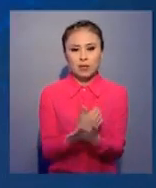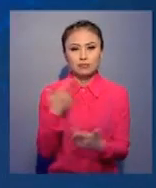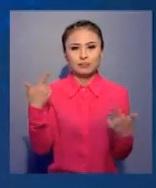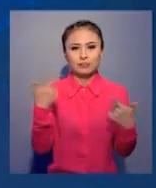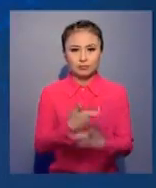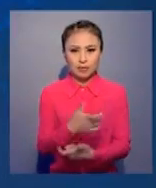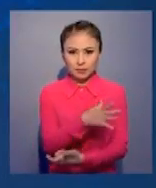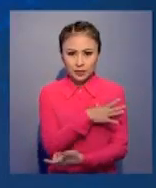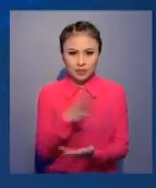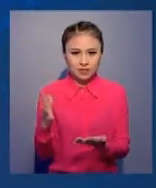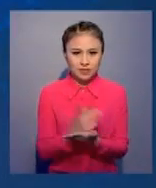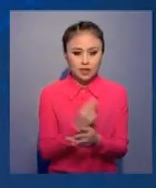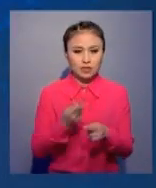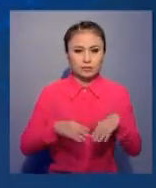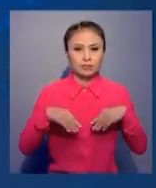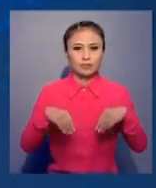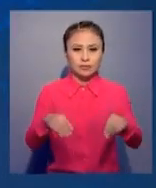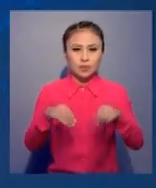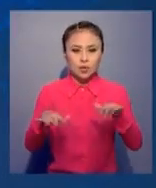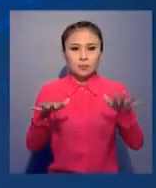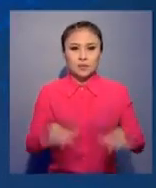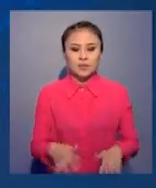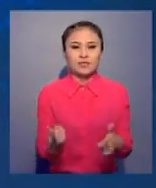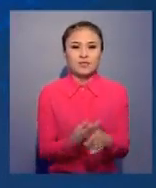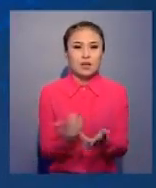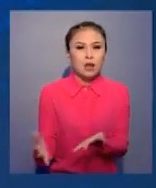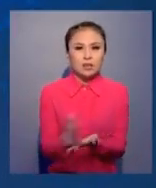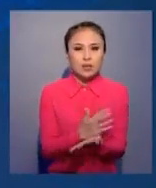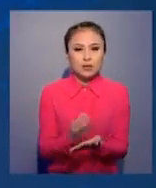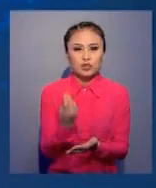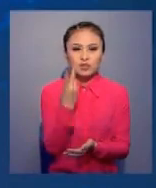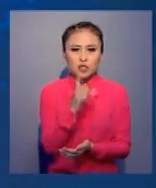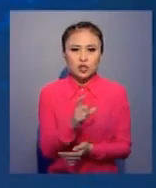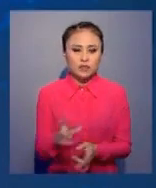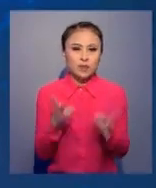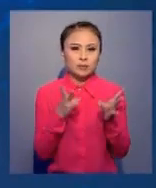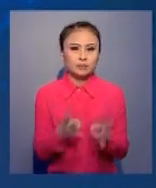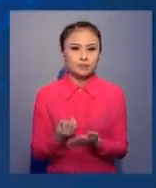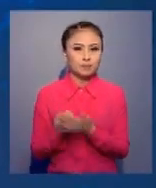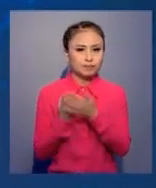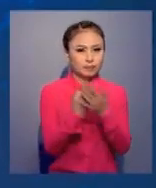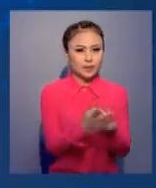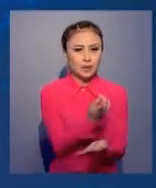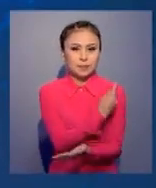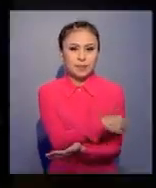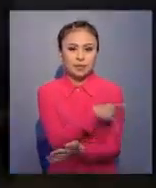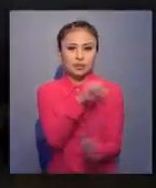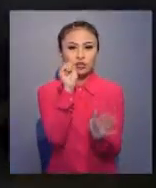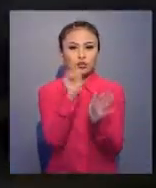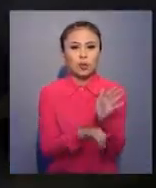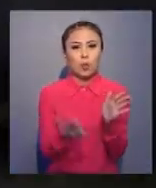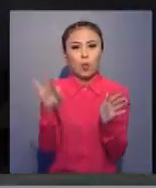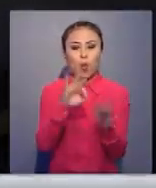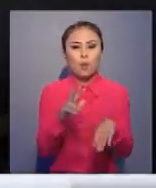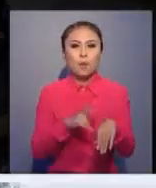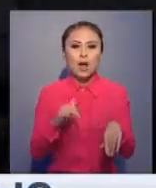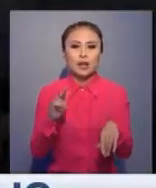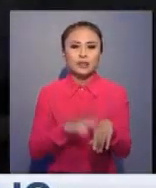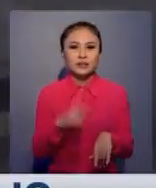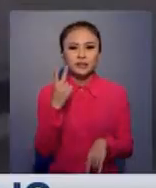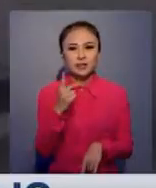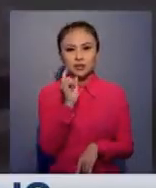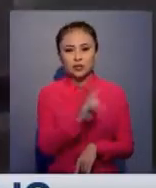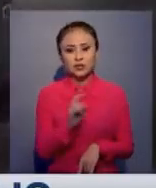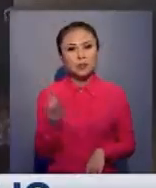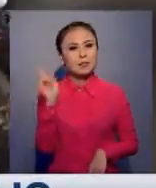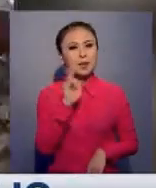кезенген. Егістік басындағы осы оқыс жағдай кезінде тағы екі адам жарақат алып ауруханаға түсті. Кісі өлтіру дерегі бойынша полиция екі